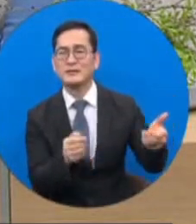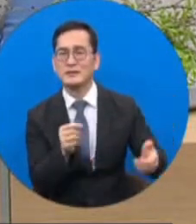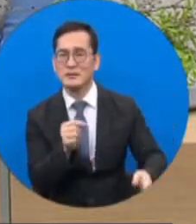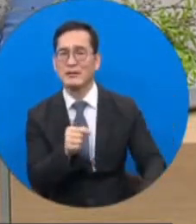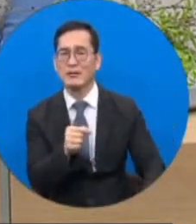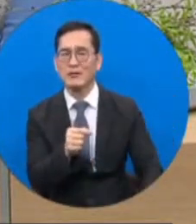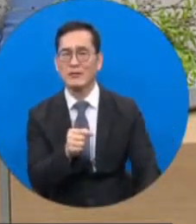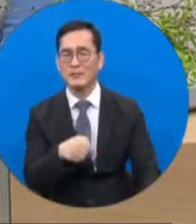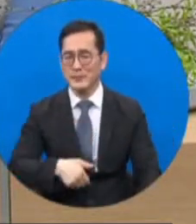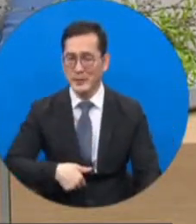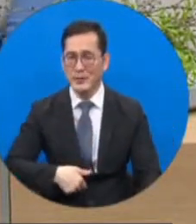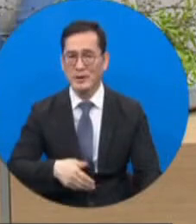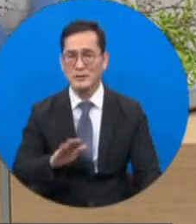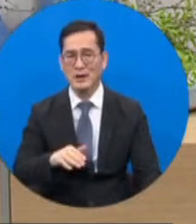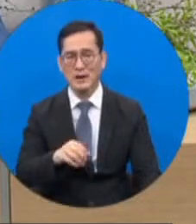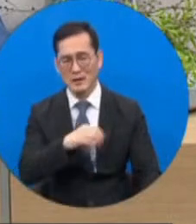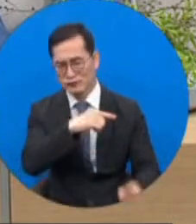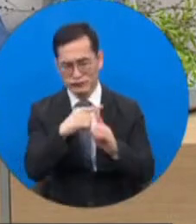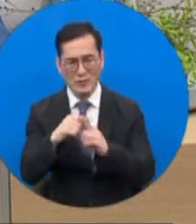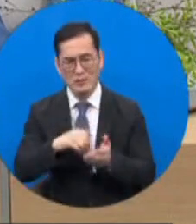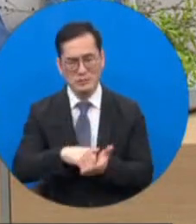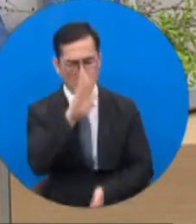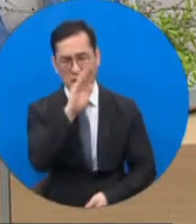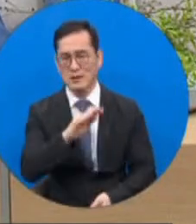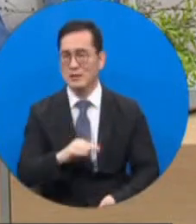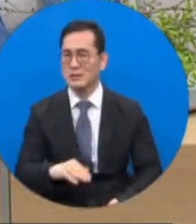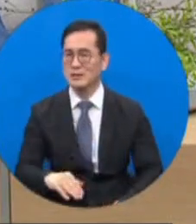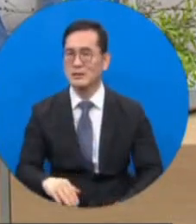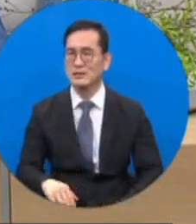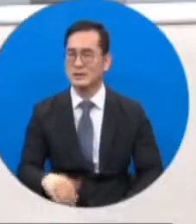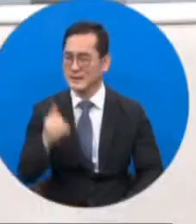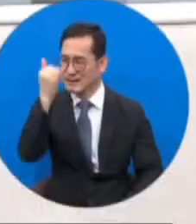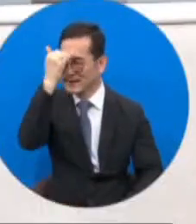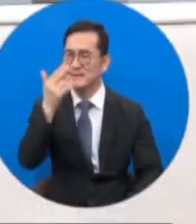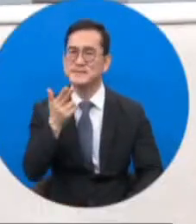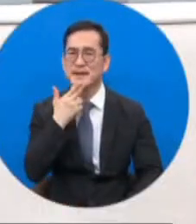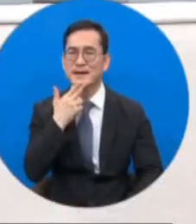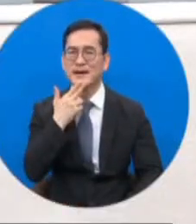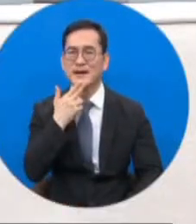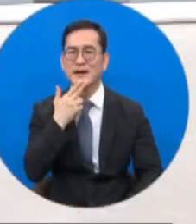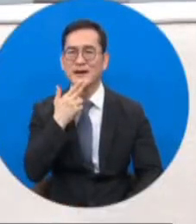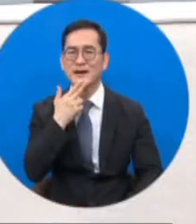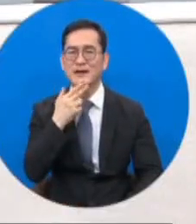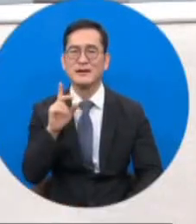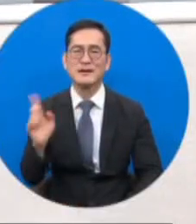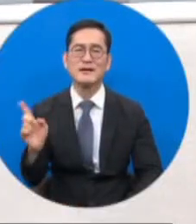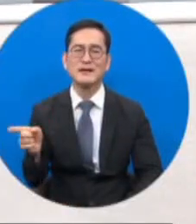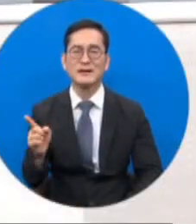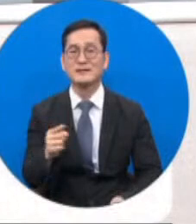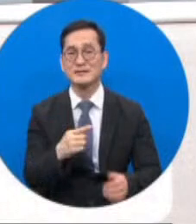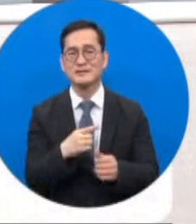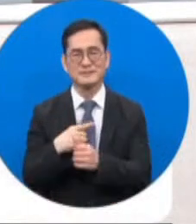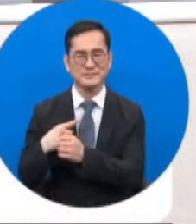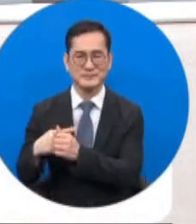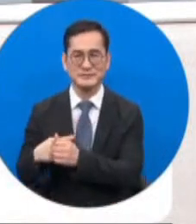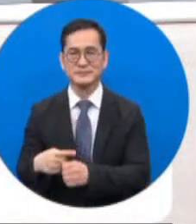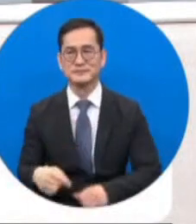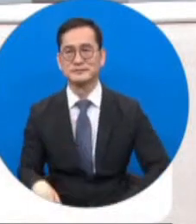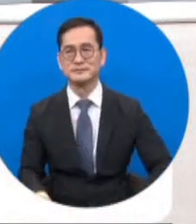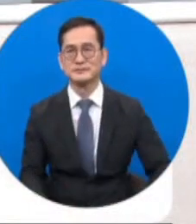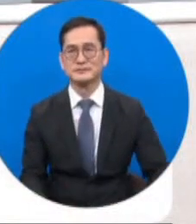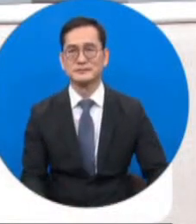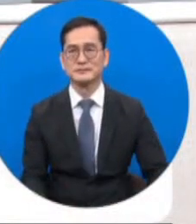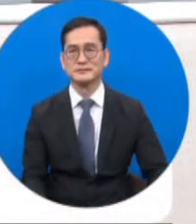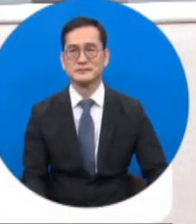고압적이고 부적절하다라는 문제적인 거군요. 2030 여성의 정치 신인을 대표로 선출했으면 그 개혁